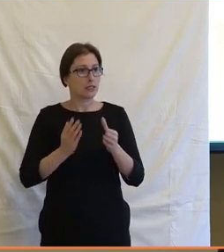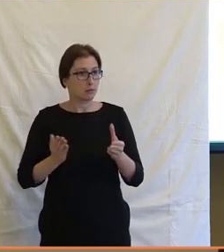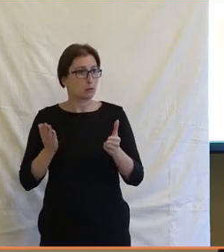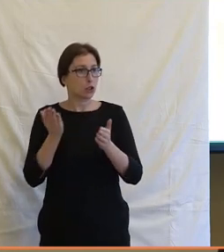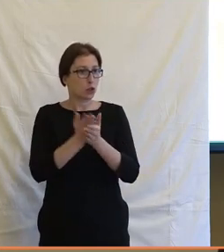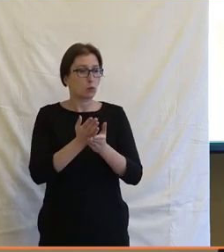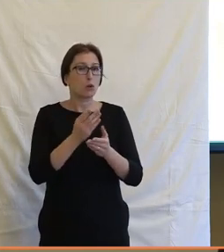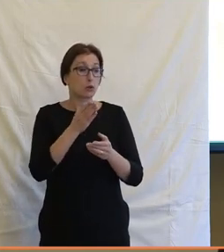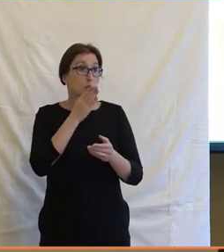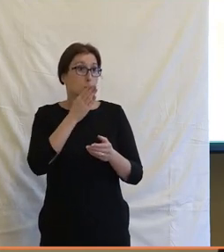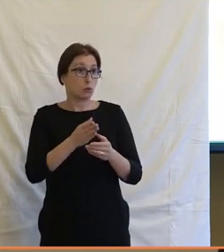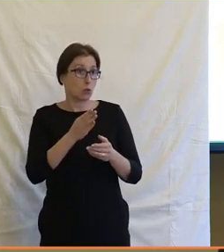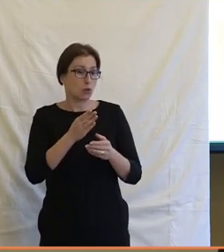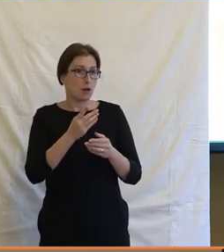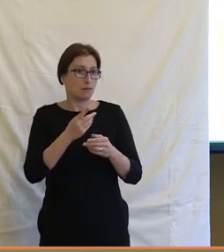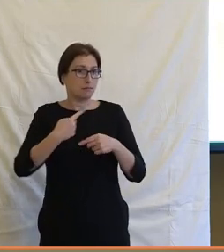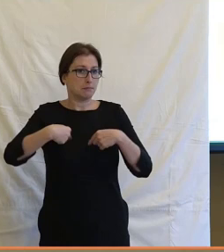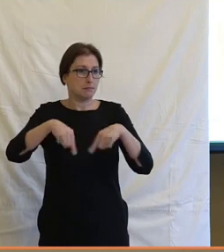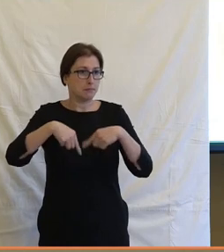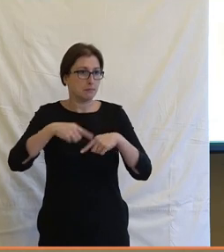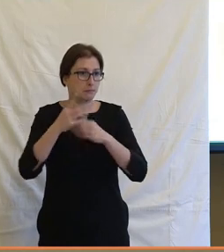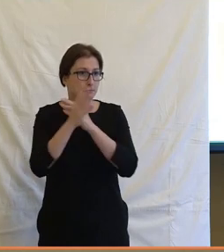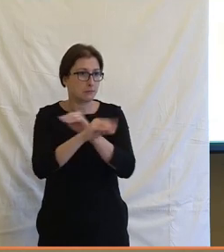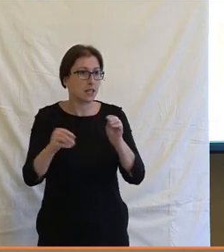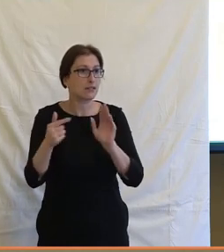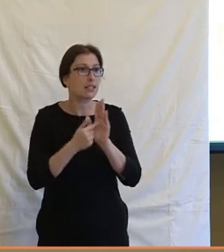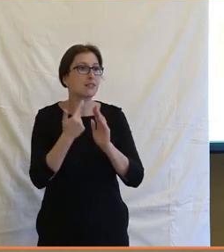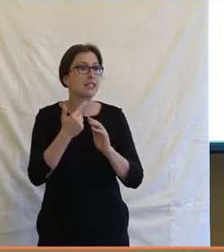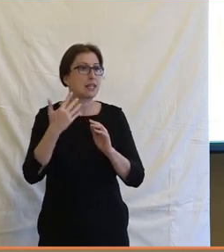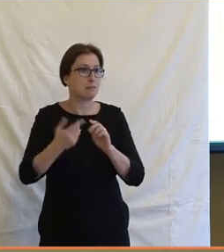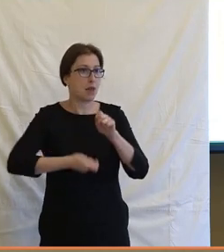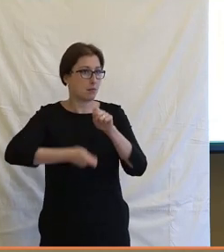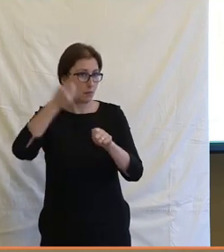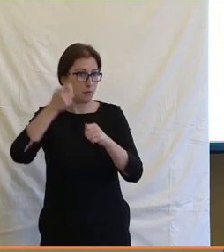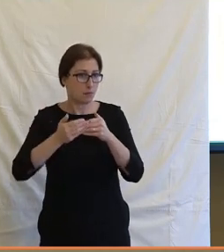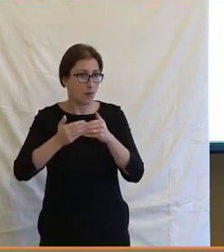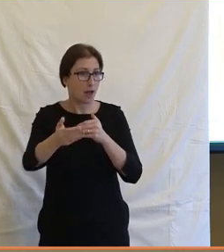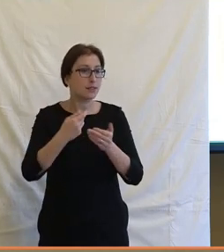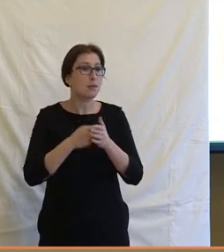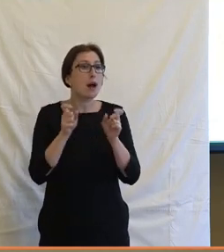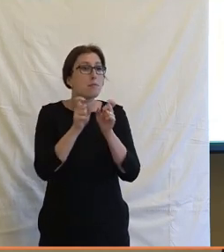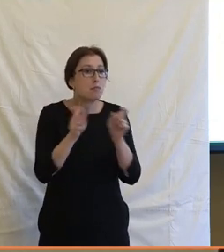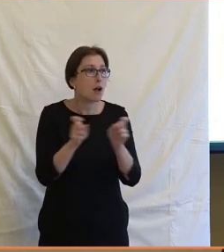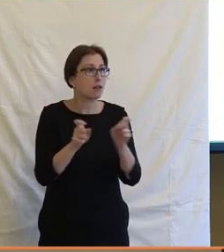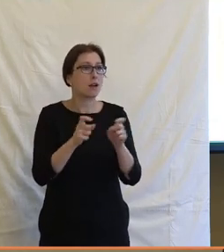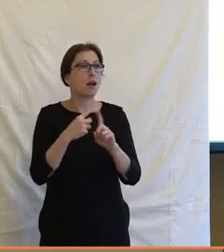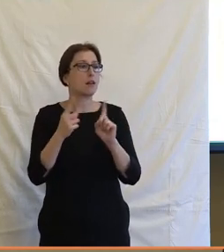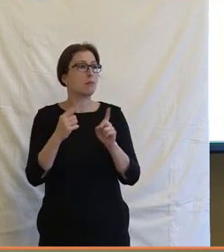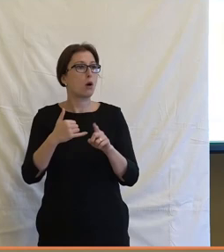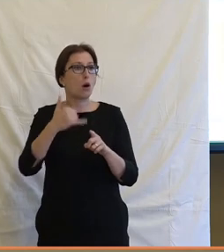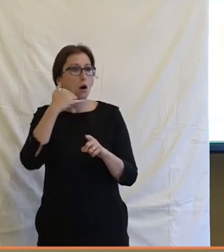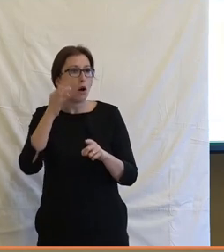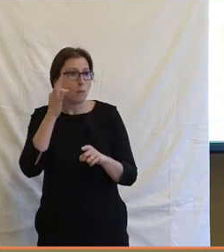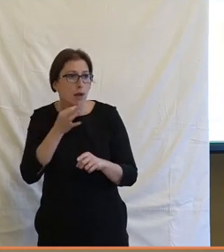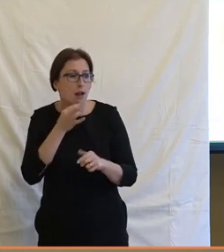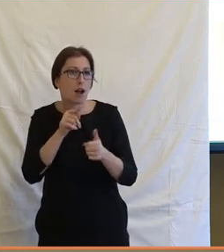přijít v plnou platnost v roce 2025, takže třeba už řada bank, telekomunikačních operátorů